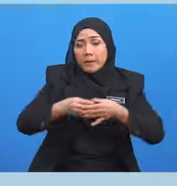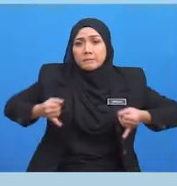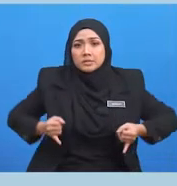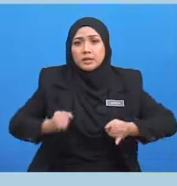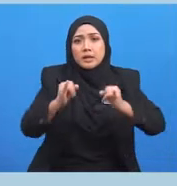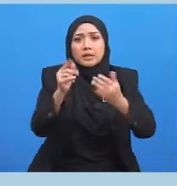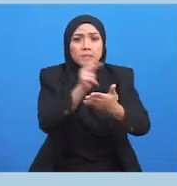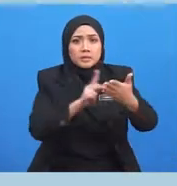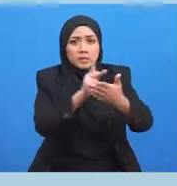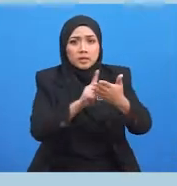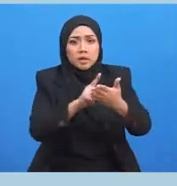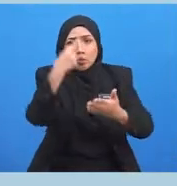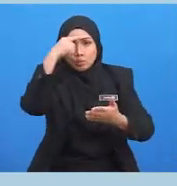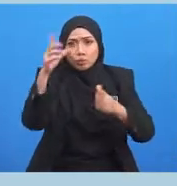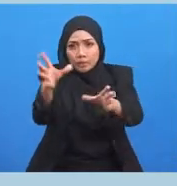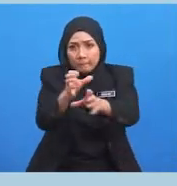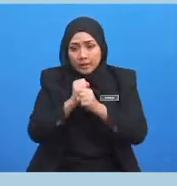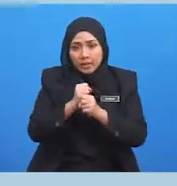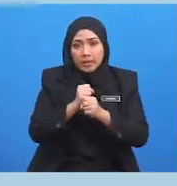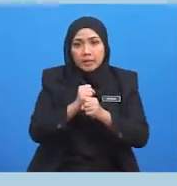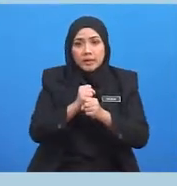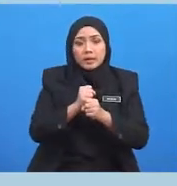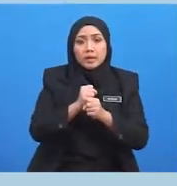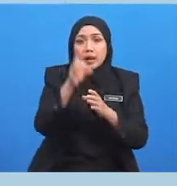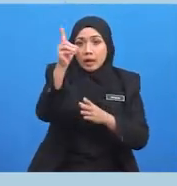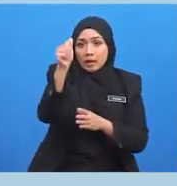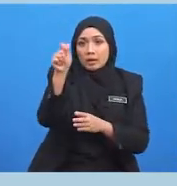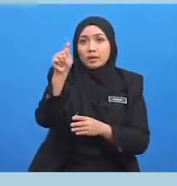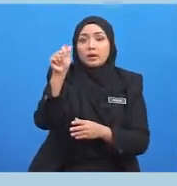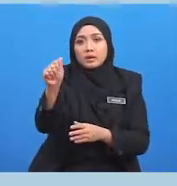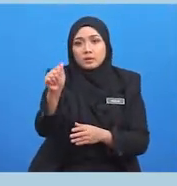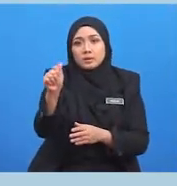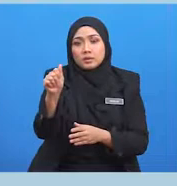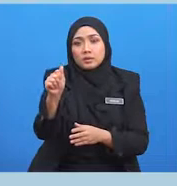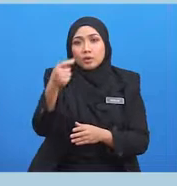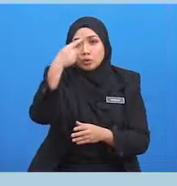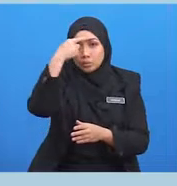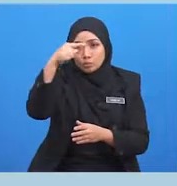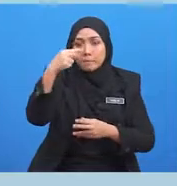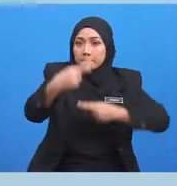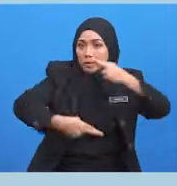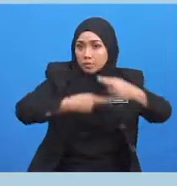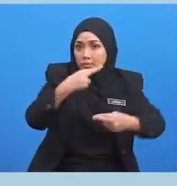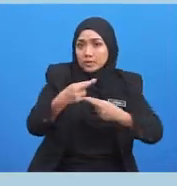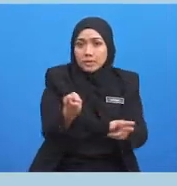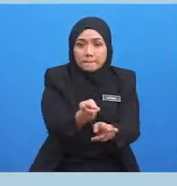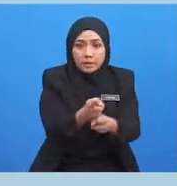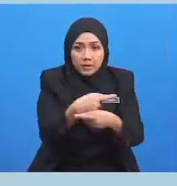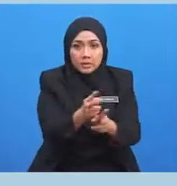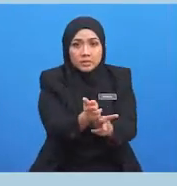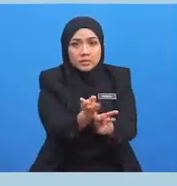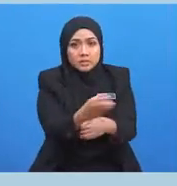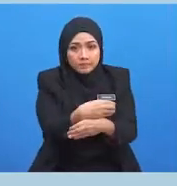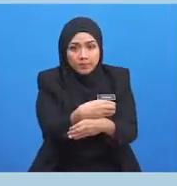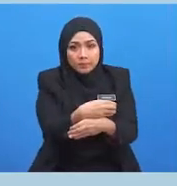untuk mendapatkan data bagi proses mereka cipta, terdapat